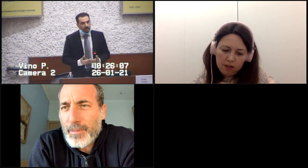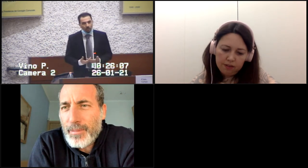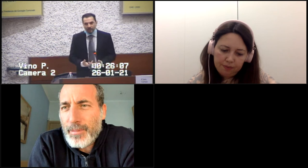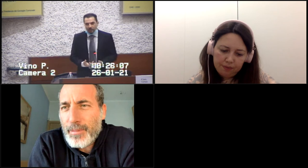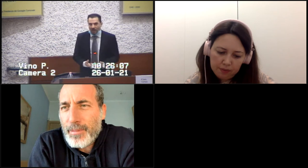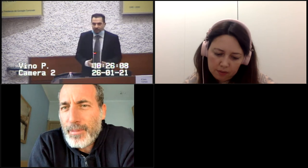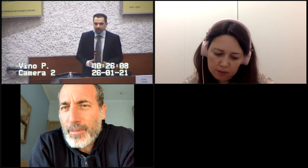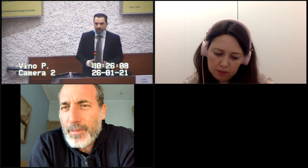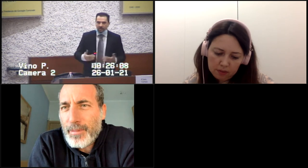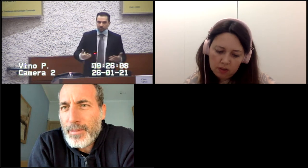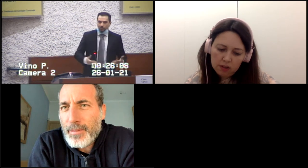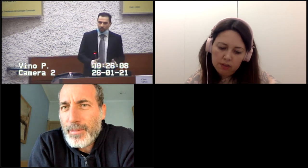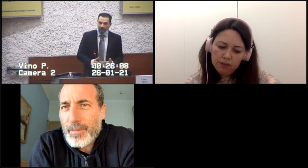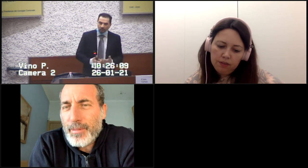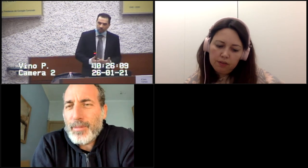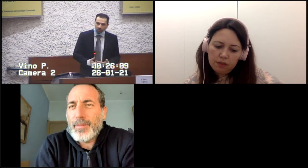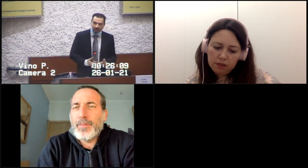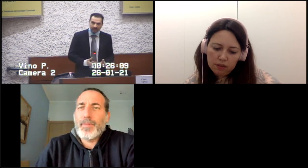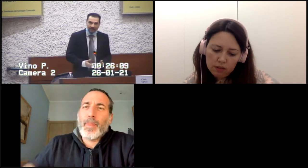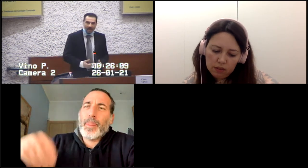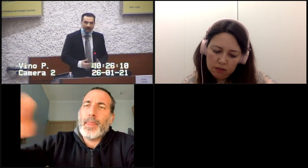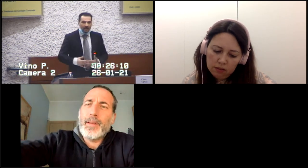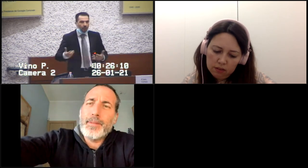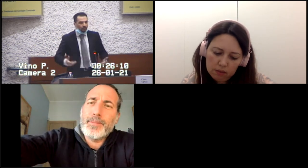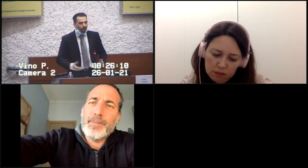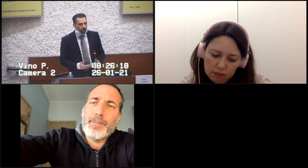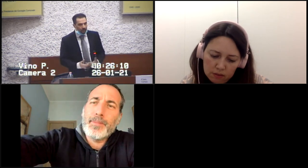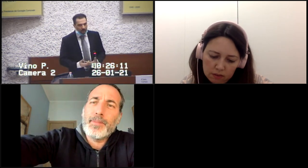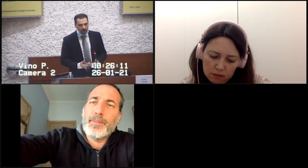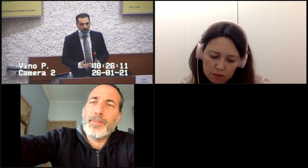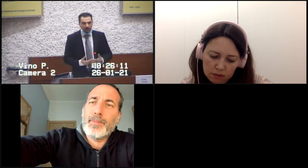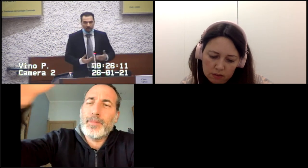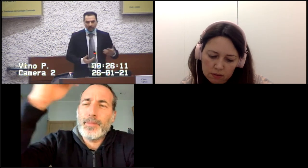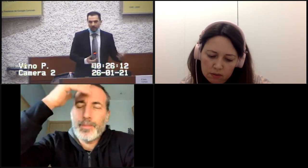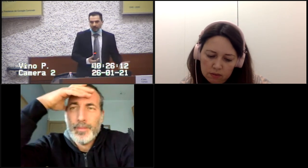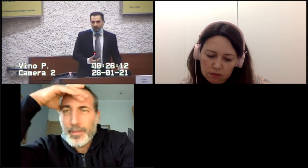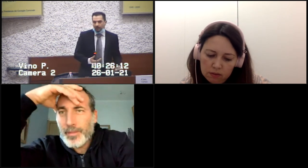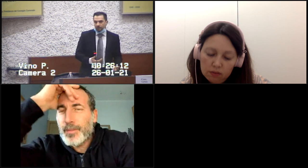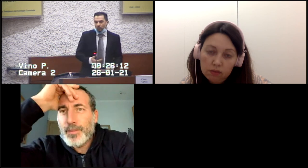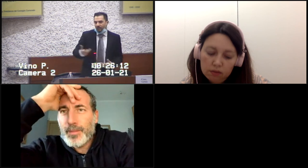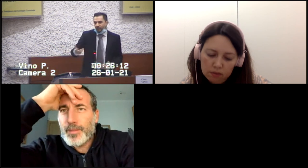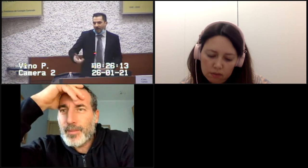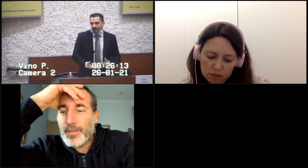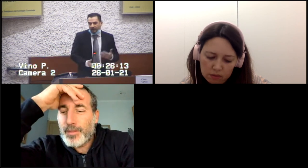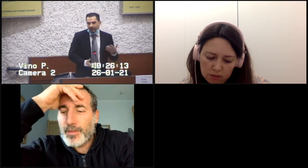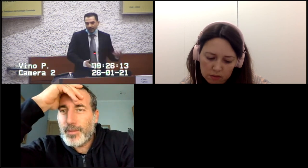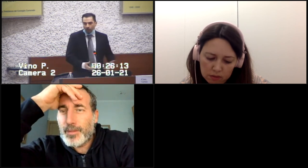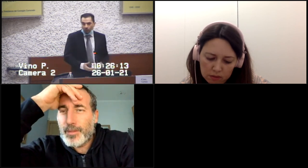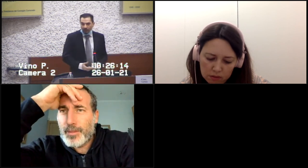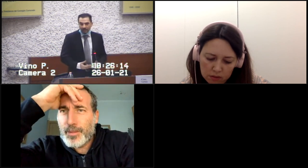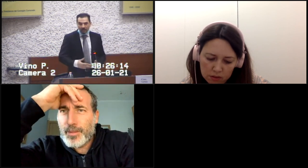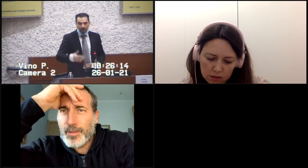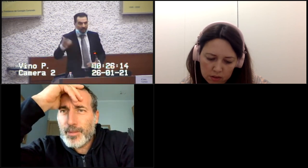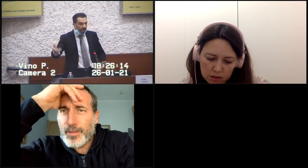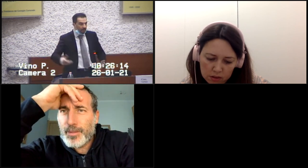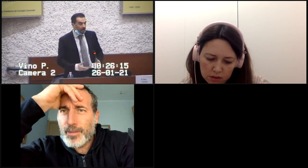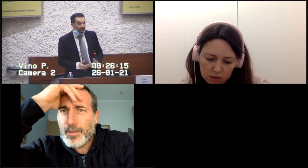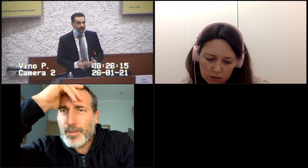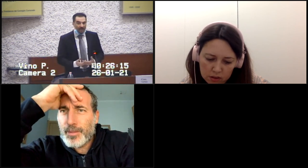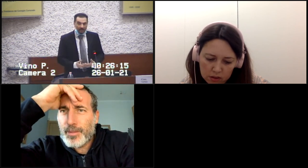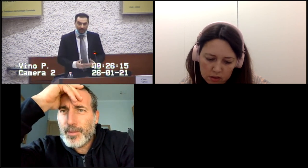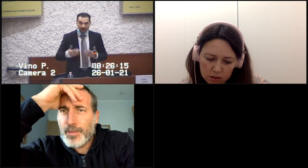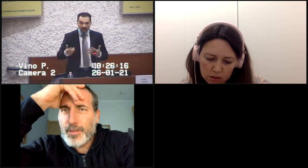colleghi commercianti che danno disponibilità a usufruire di wifi e corrente per